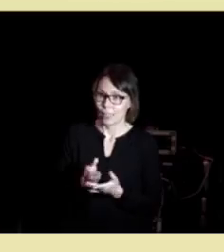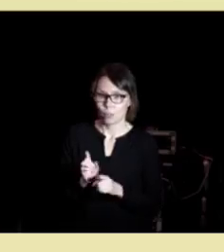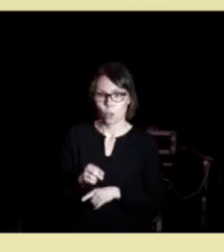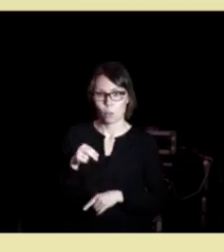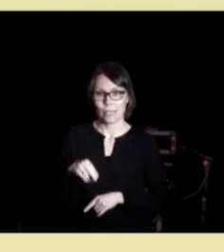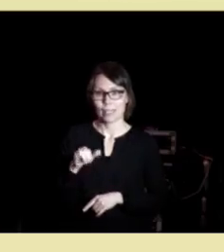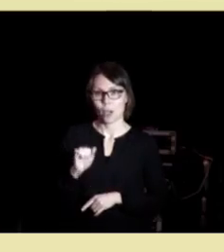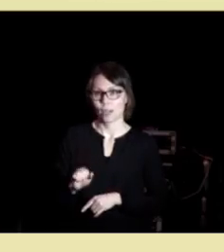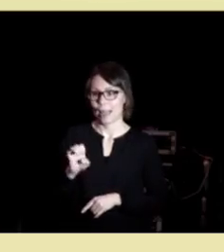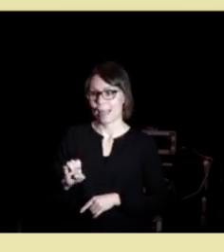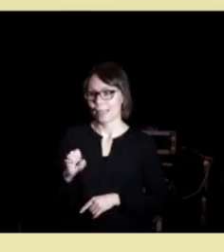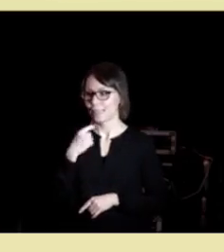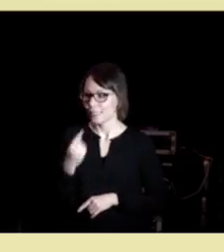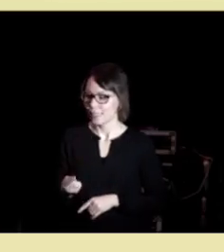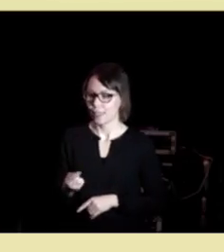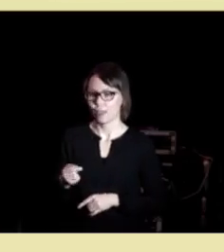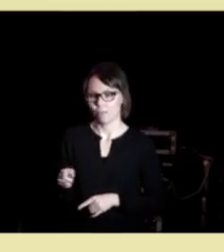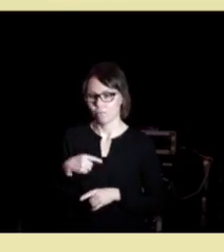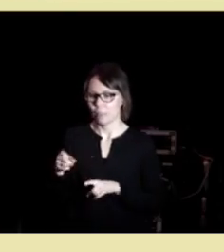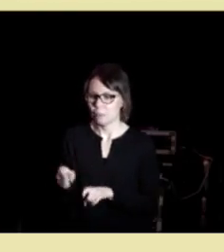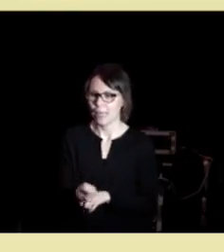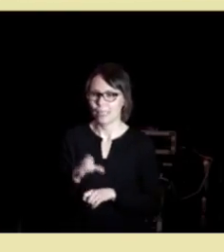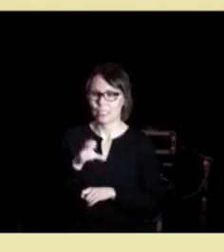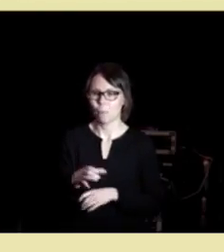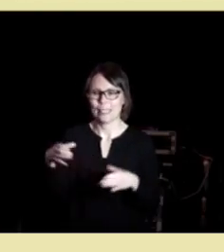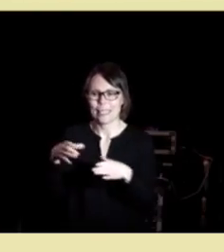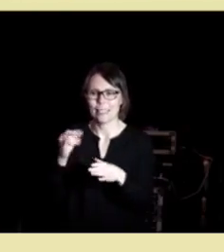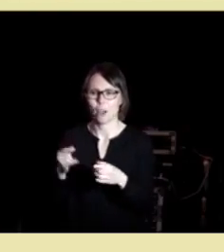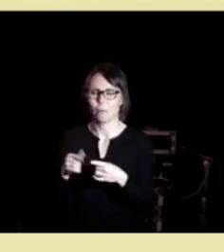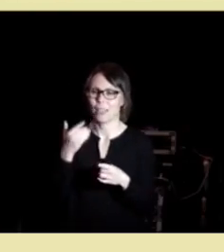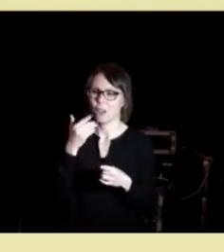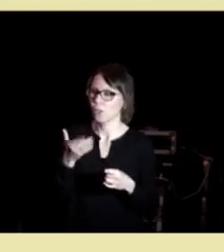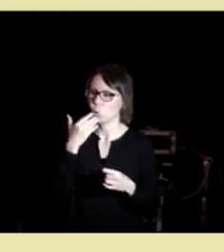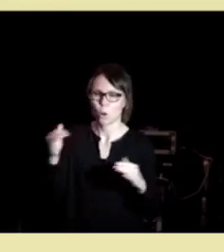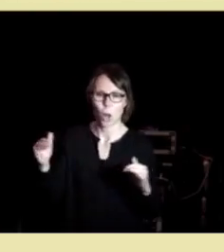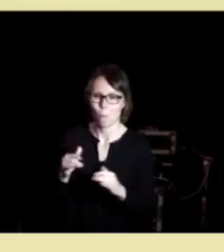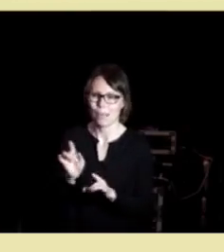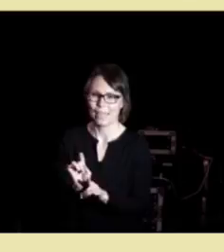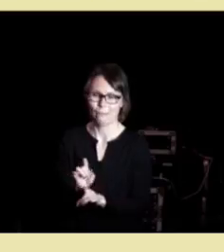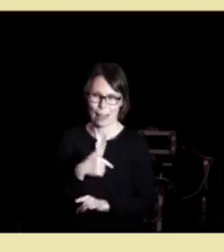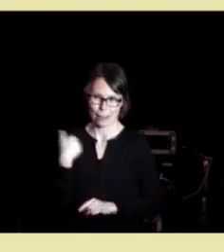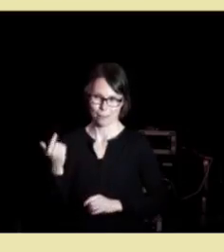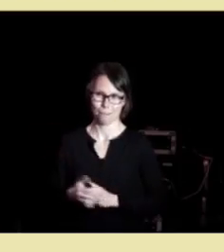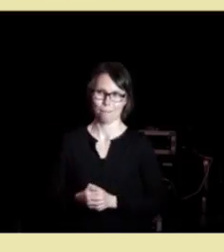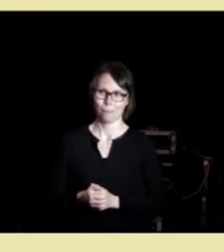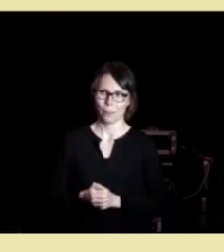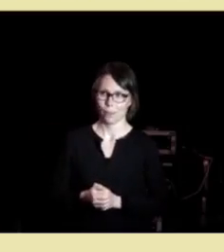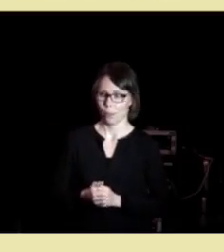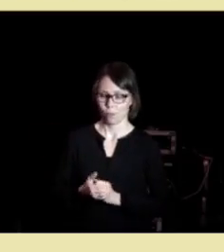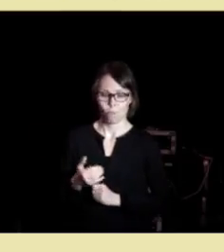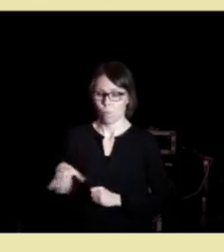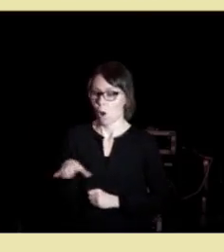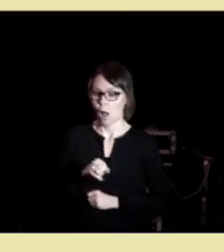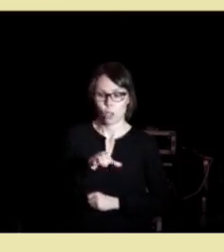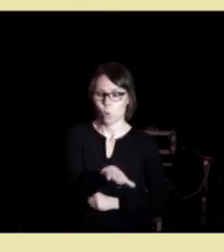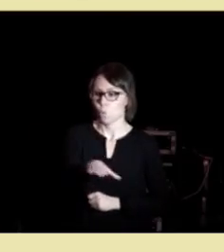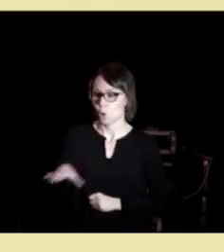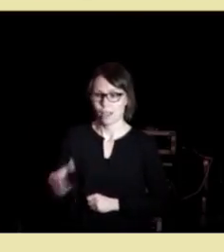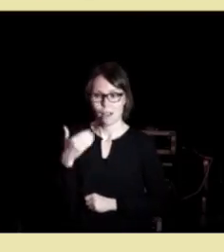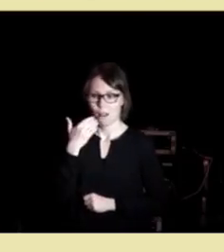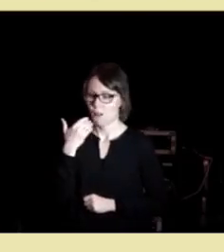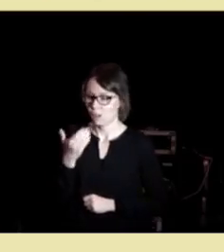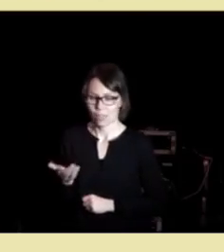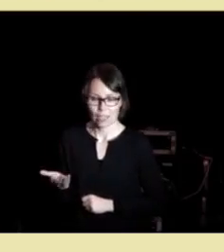Nils Arne Eggen sier, at vi spiller Champions League, men vi spiller ikke alltid like gode kamper. Og det er ikke på alle områder alltid